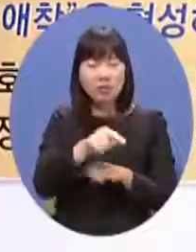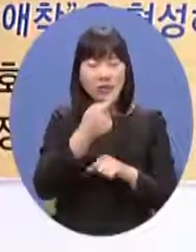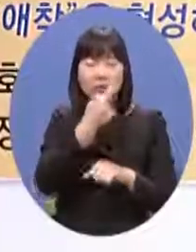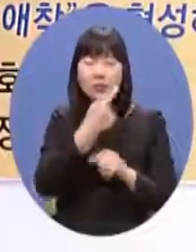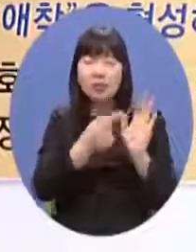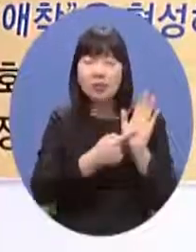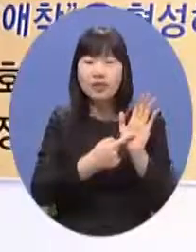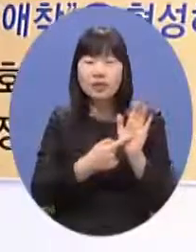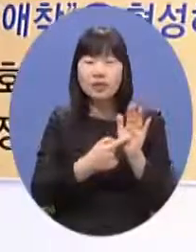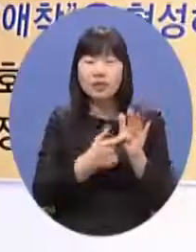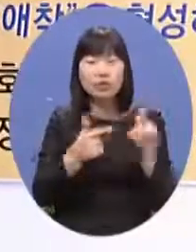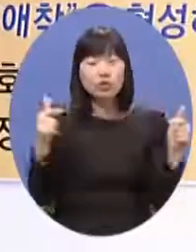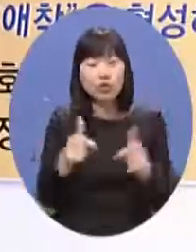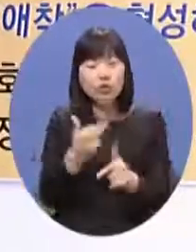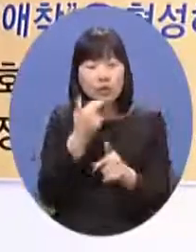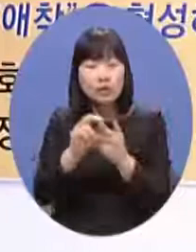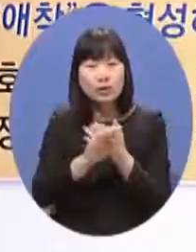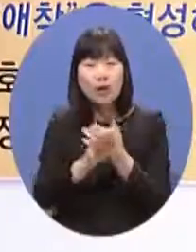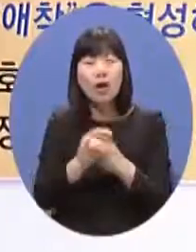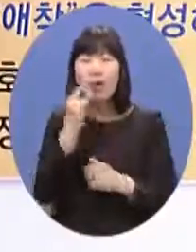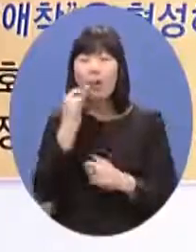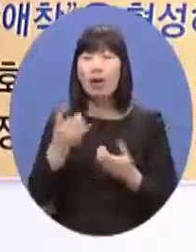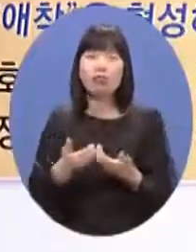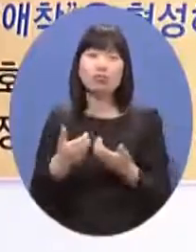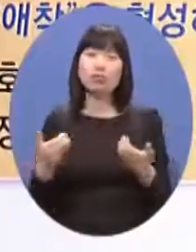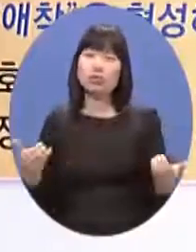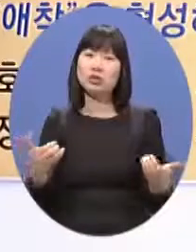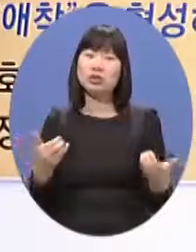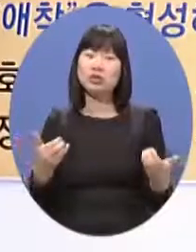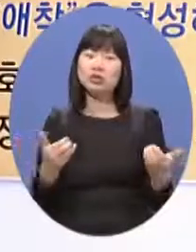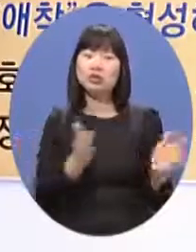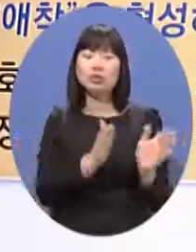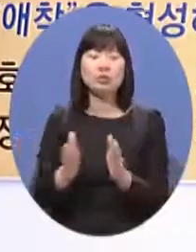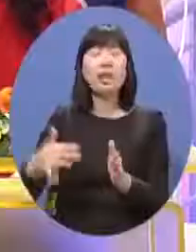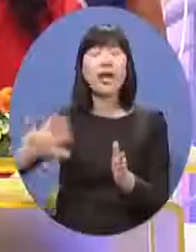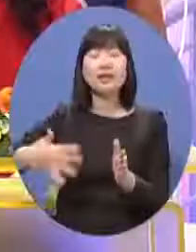이제 기질적으로 엄마하고 그 정도에 분리될 수 있는 이제 준비 안 돼 있다고 볼 수 있는 거죠. 그럼.